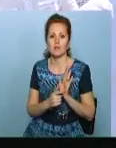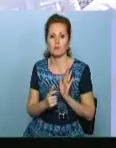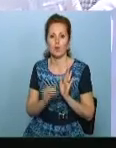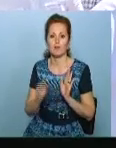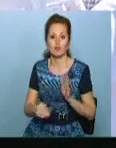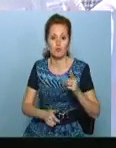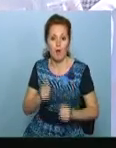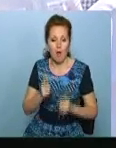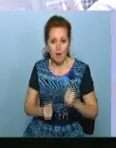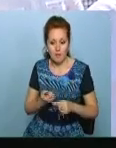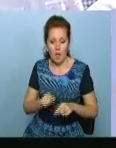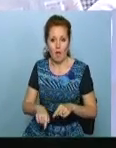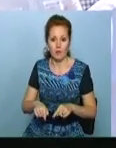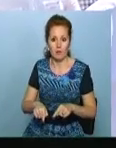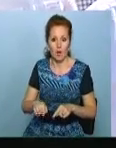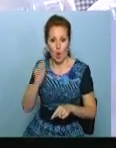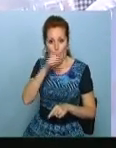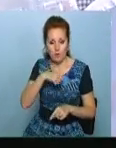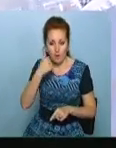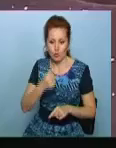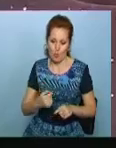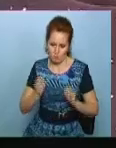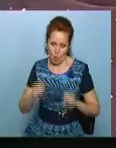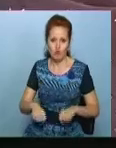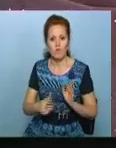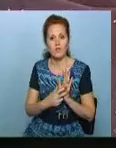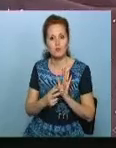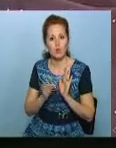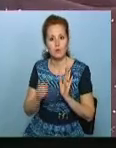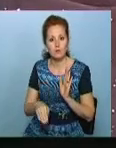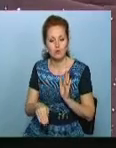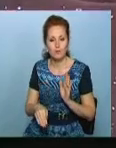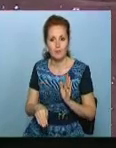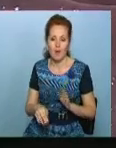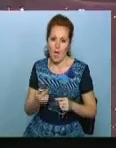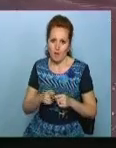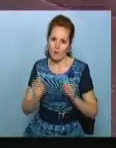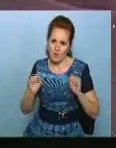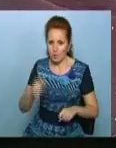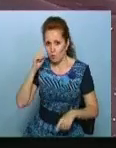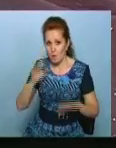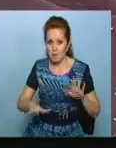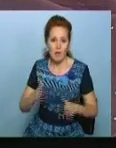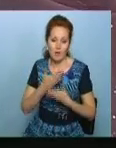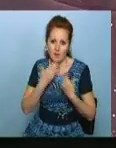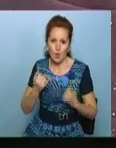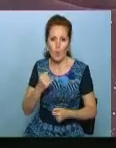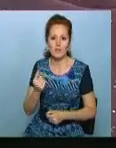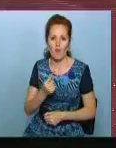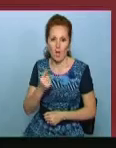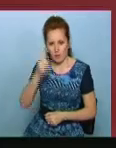уже достигли за эти годы молока, но и 800 тысяч. То, что это возможно, сомнений нет у завьяловских животноводов. Это они